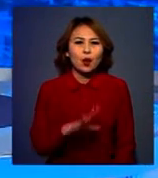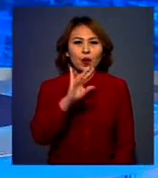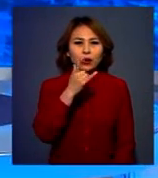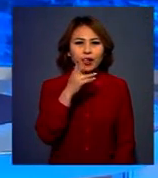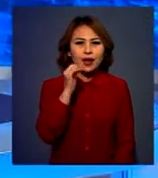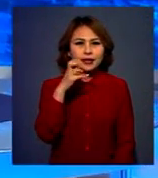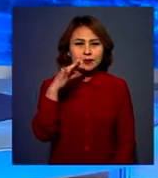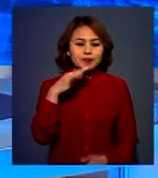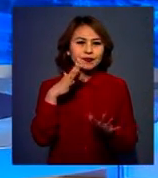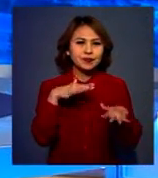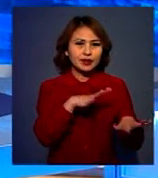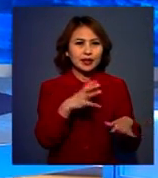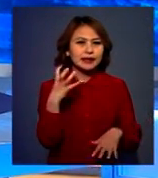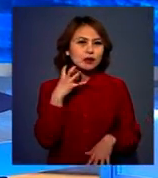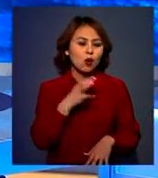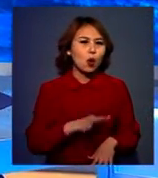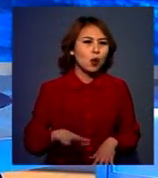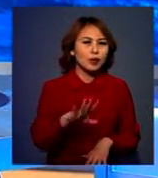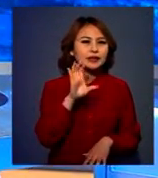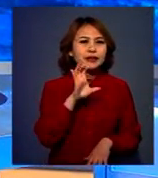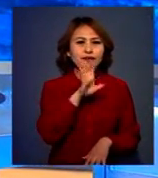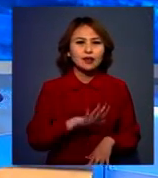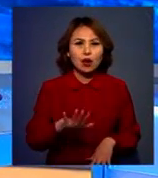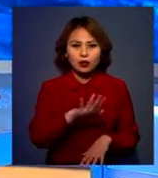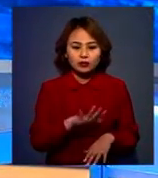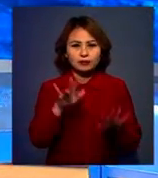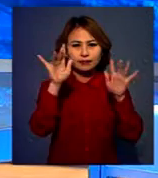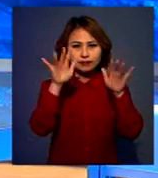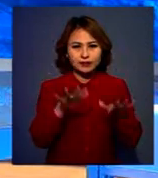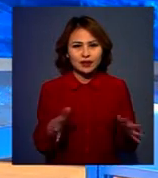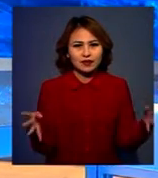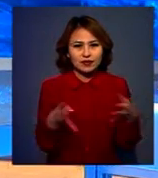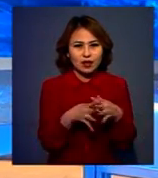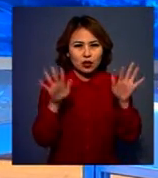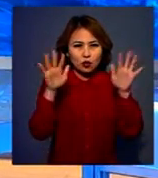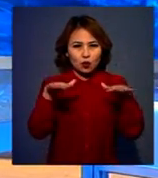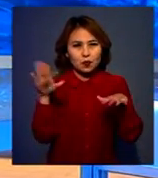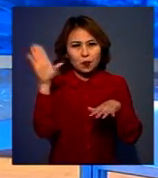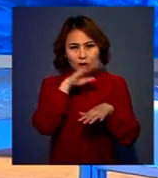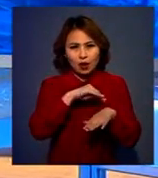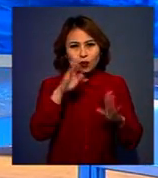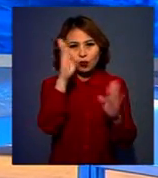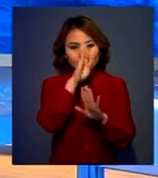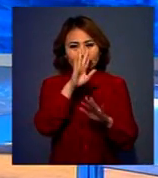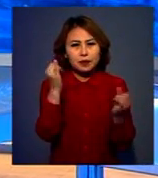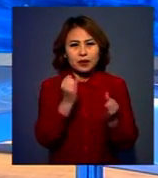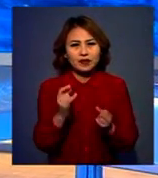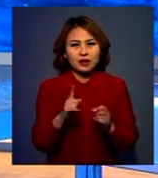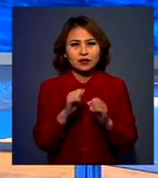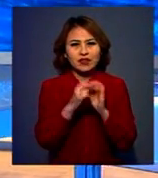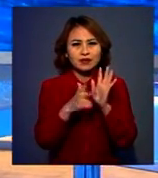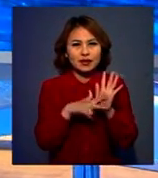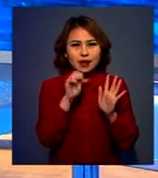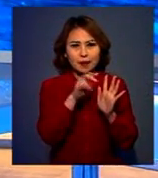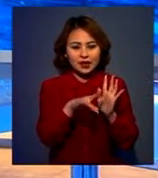Оңтүстік Каспий циклонының әсерінен Қызылорда облысының солтүстік аудандарында да қар аралас жаңбыр жаууы мүмкін. Ауа райының күрт құбылуы сәуірдің 18